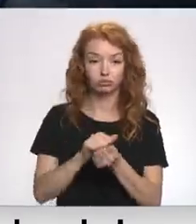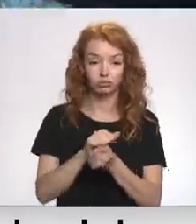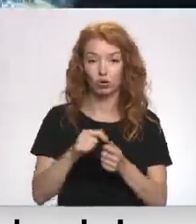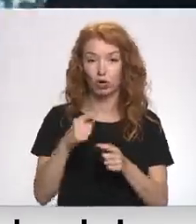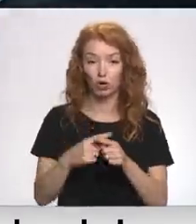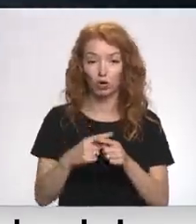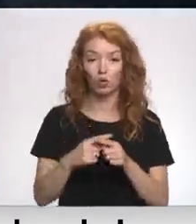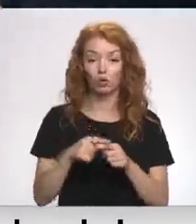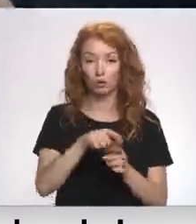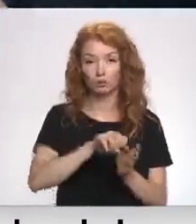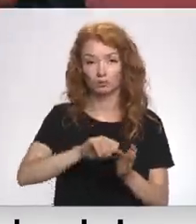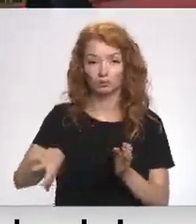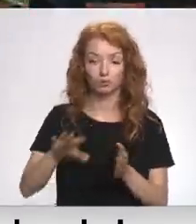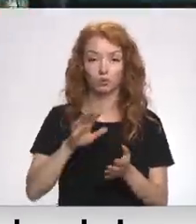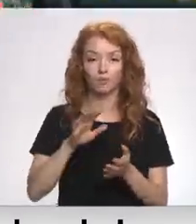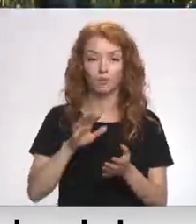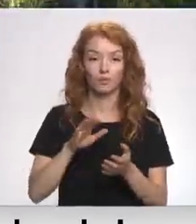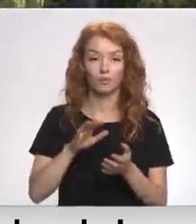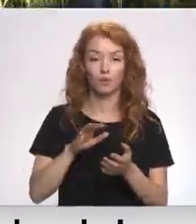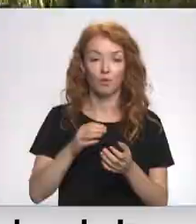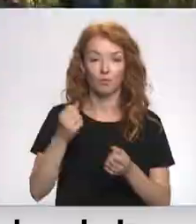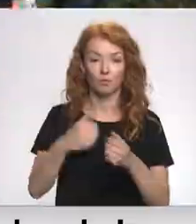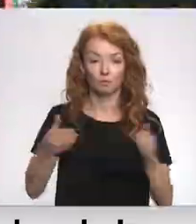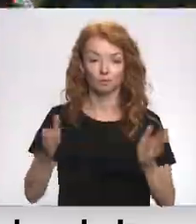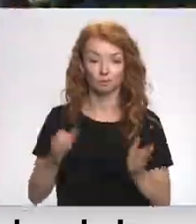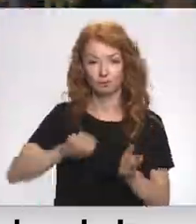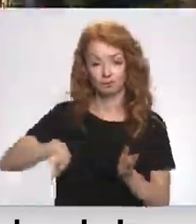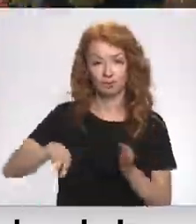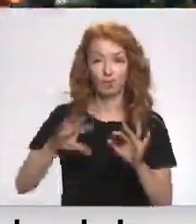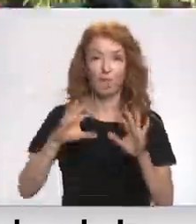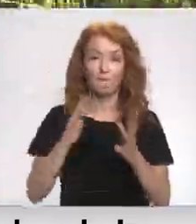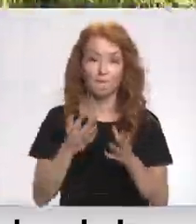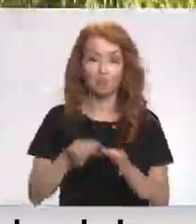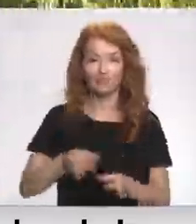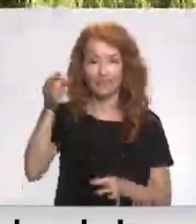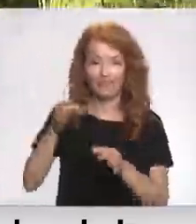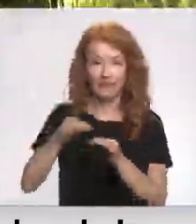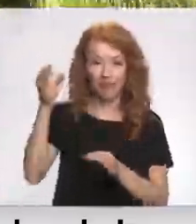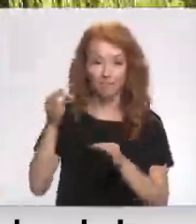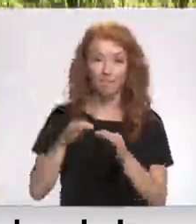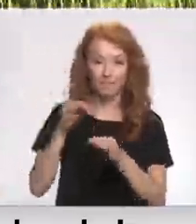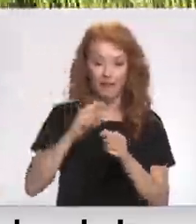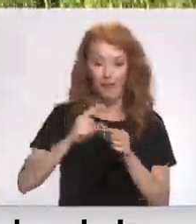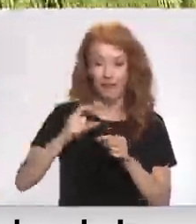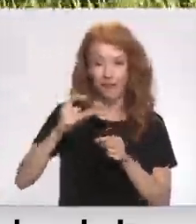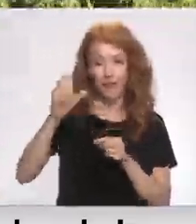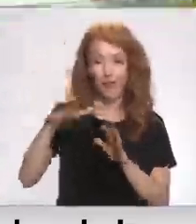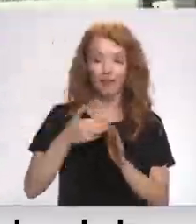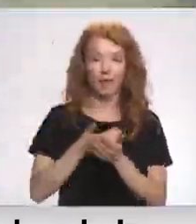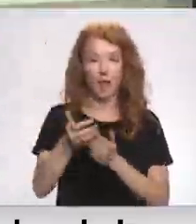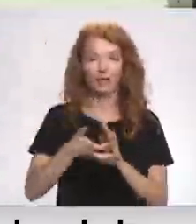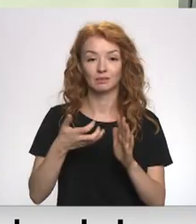no bunkura nogādātas piebraukušajā transportā. Bet stiebri sagriezti īsos gabaliņos, lai tos izmantotu